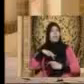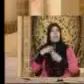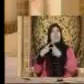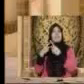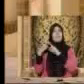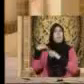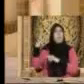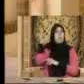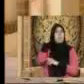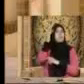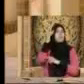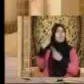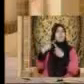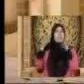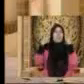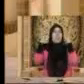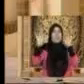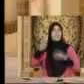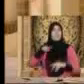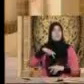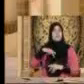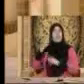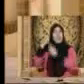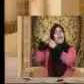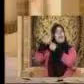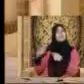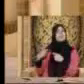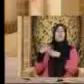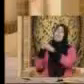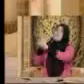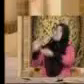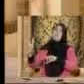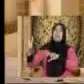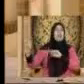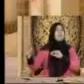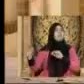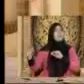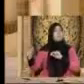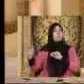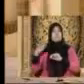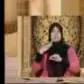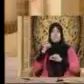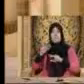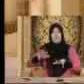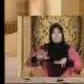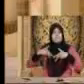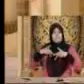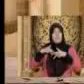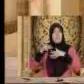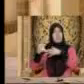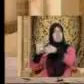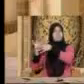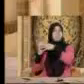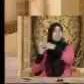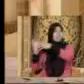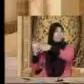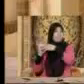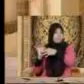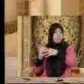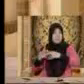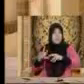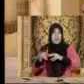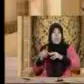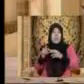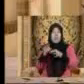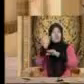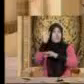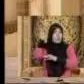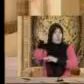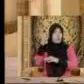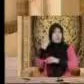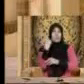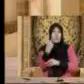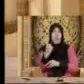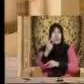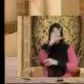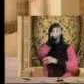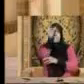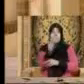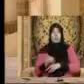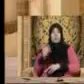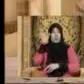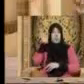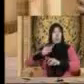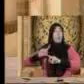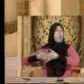تحترم مقدساتي ورموزي. فينبغي إذا أردنا أن نتعايش في بلد واحد، وأن لا نقسم المقسم، وأن لا